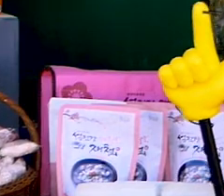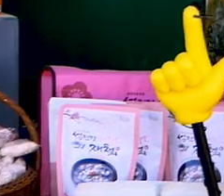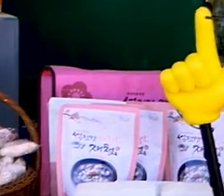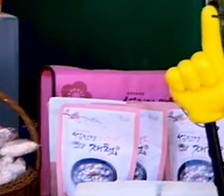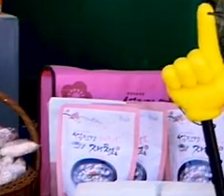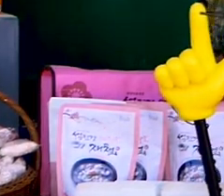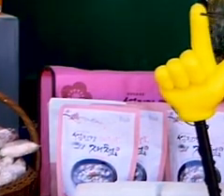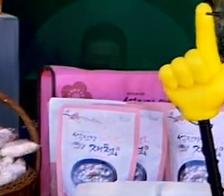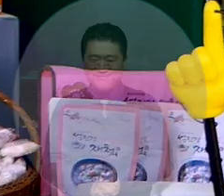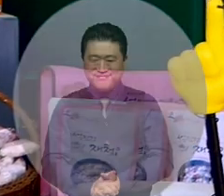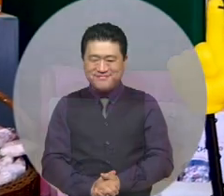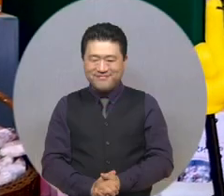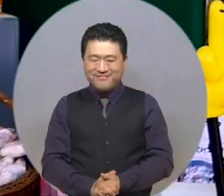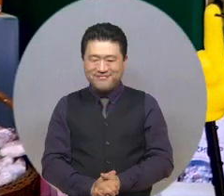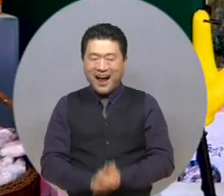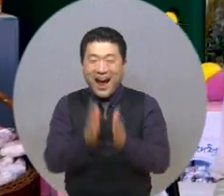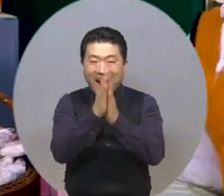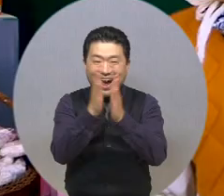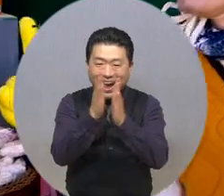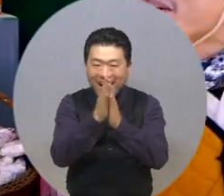어서오세요.